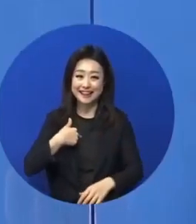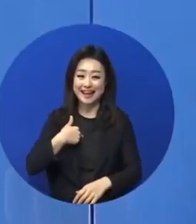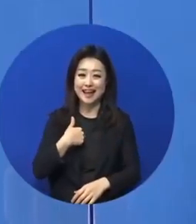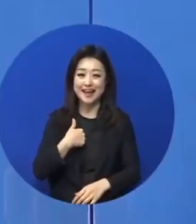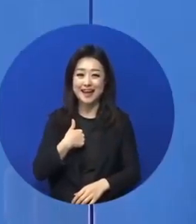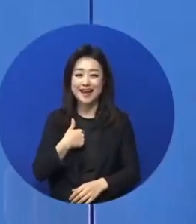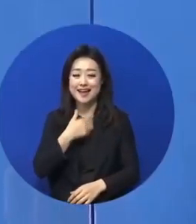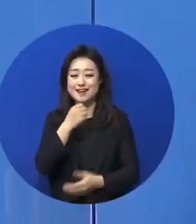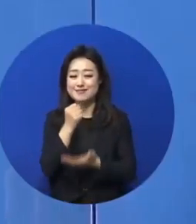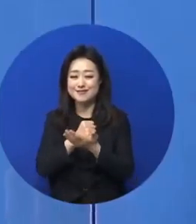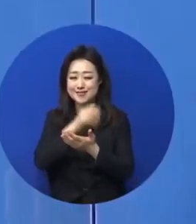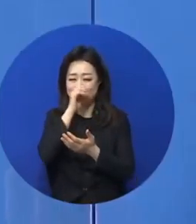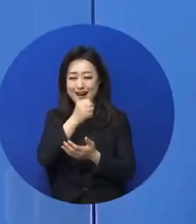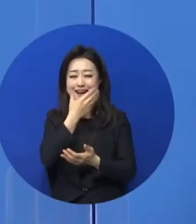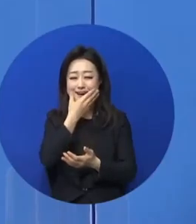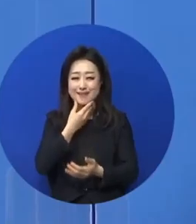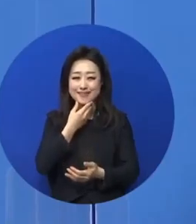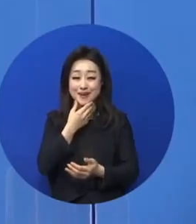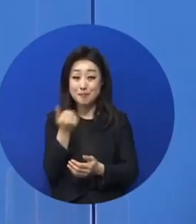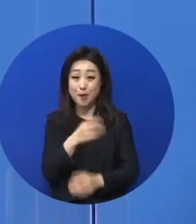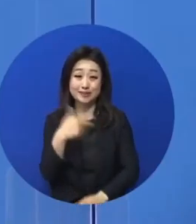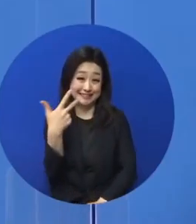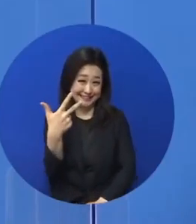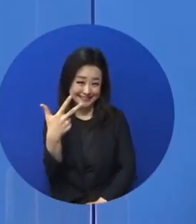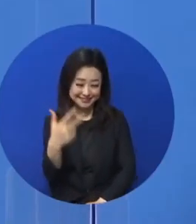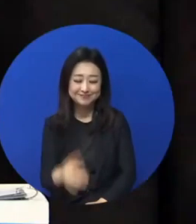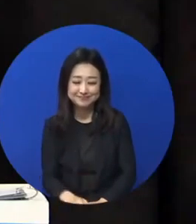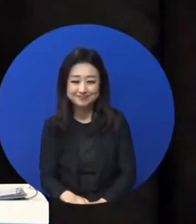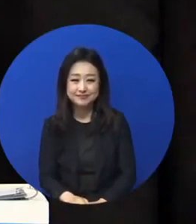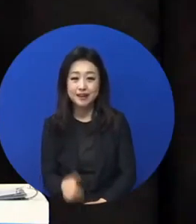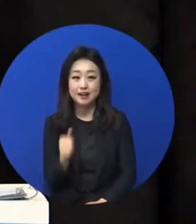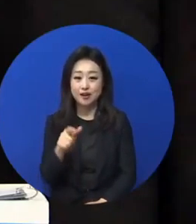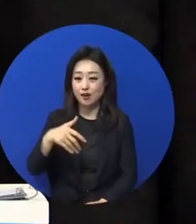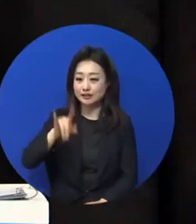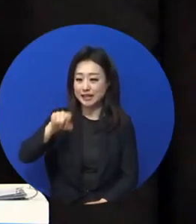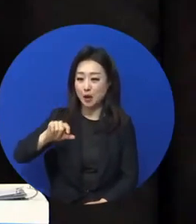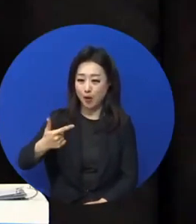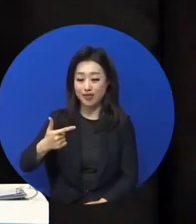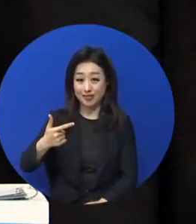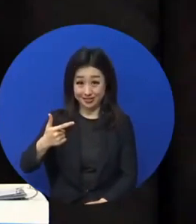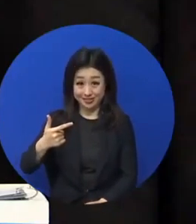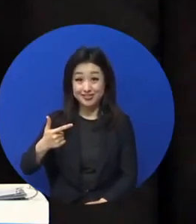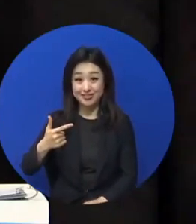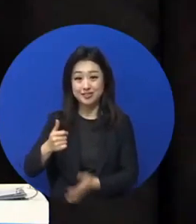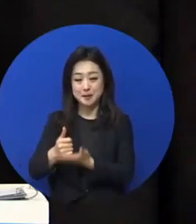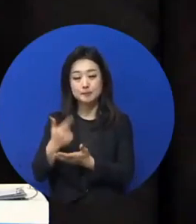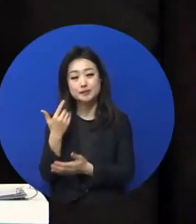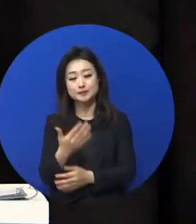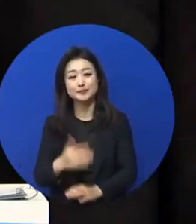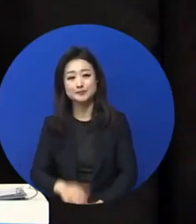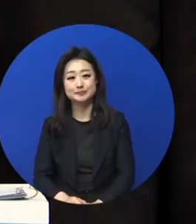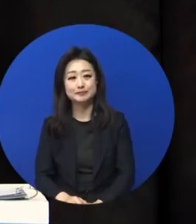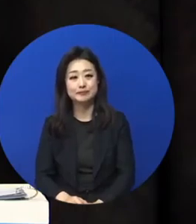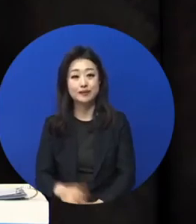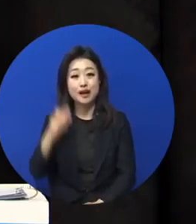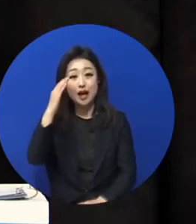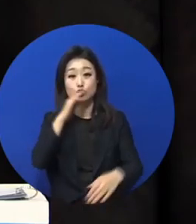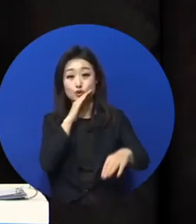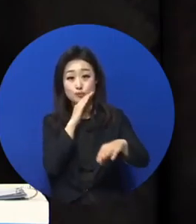7번으로 하겠습니다. 아, 네. 자, 7번 가겠습니다. 아, 허재원님께서 보내주셨습니다. 국민 질문 7번인데요.